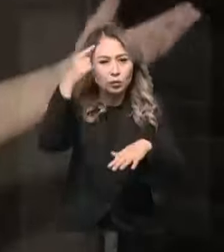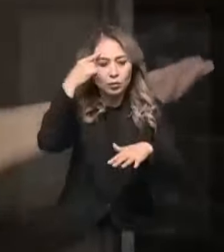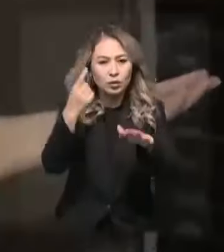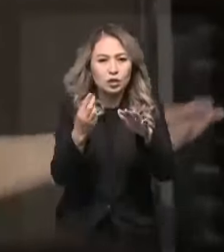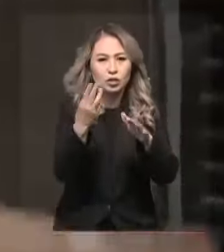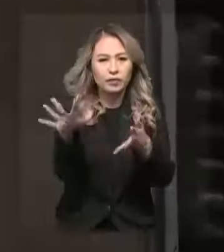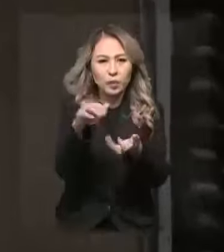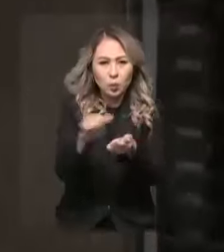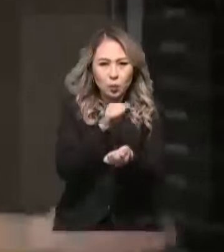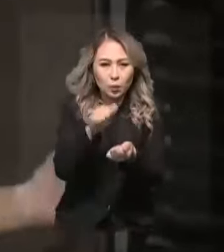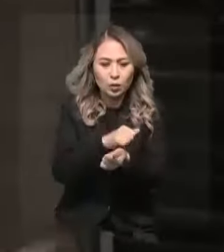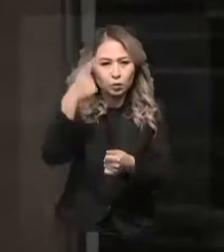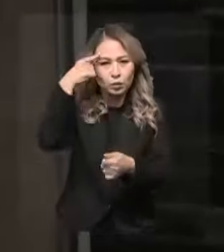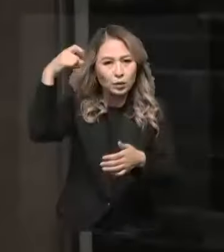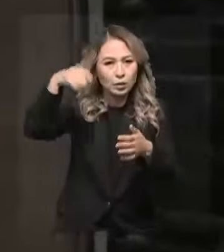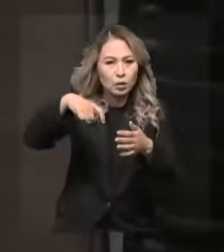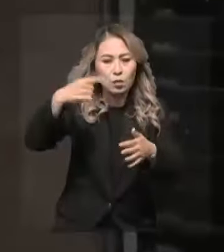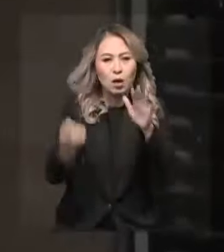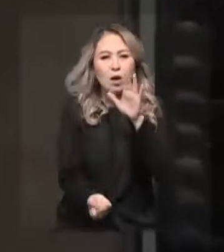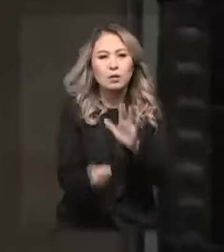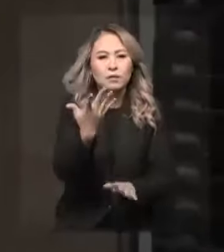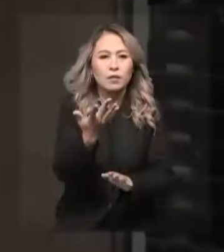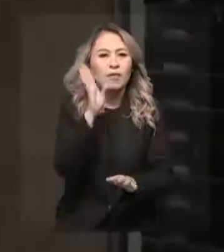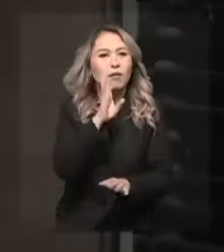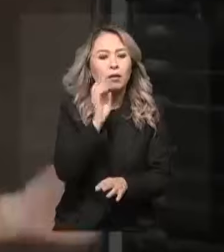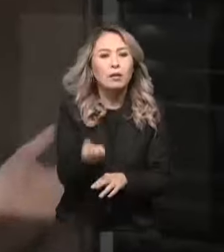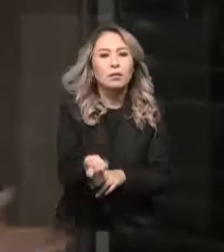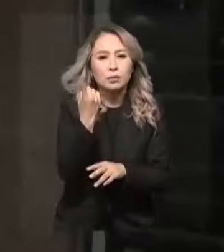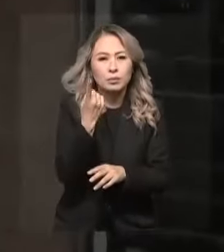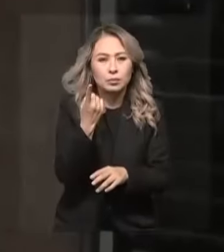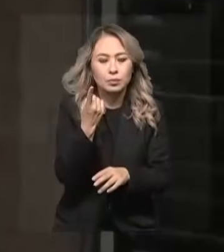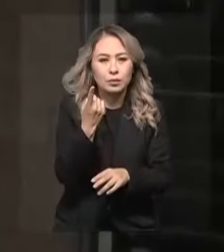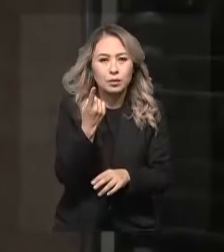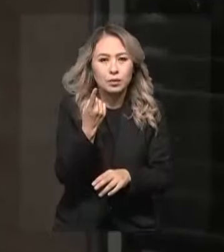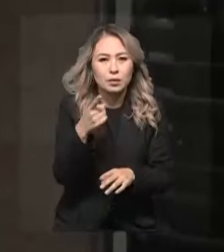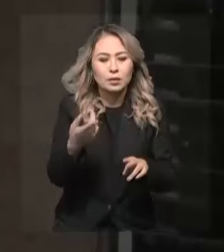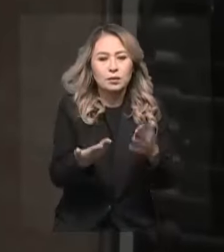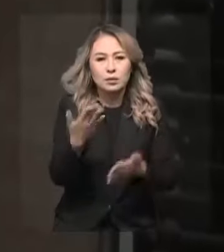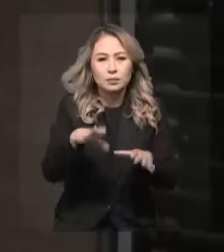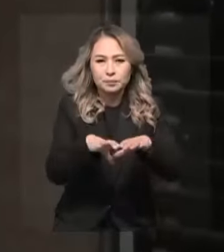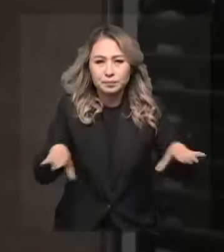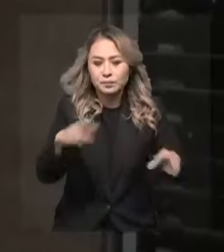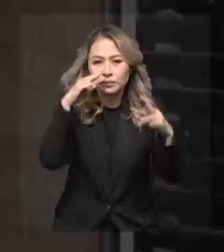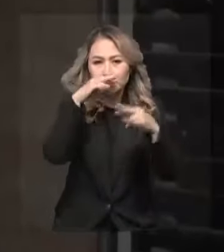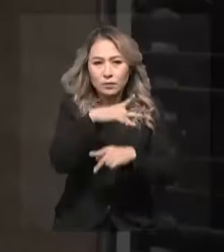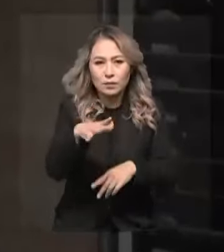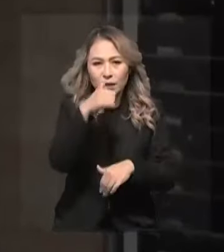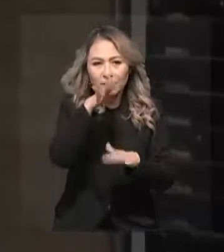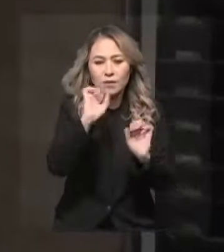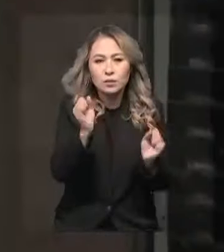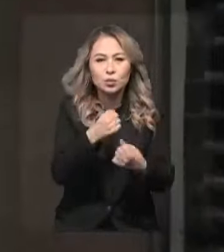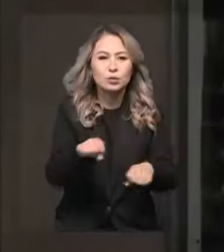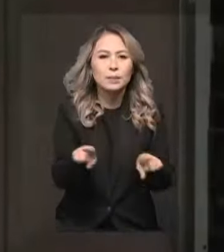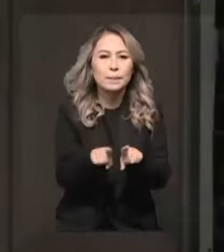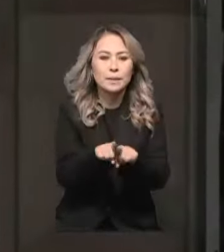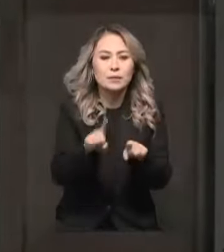шахтаның бәрі құрғақ. Бірақ мынаның бәрі астынан шығып жатыр. Астынан судың бәрі атқылап шығып жатыр. Енді мынаумен мүмкін емес мынау.